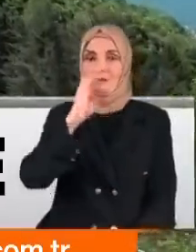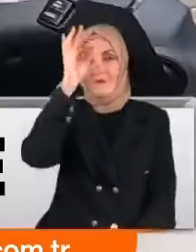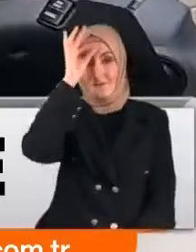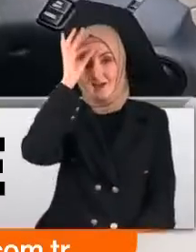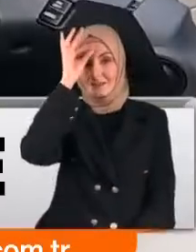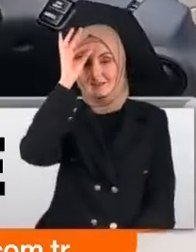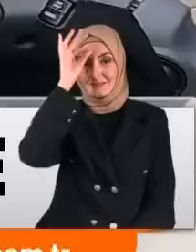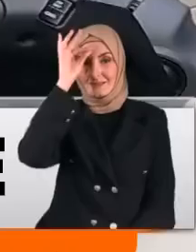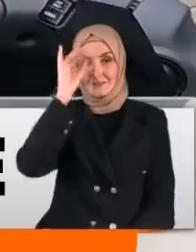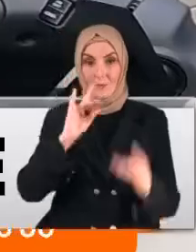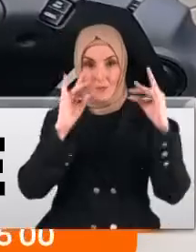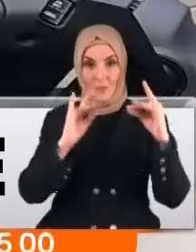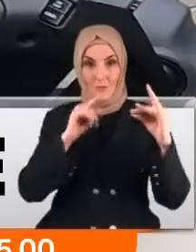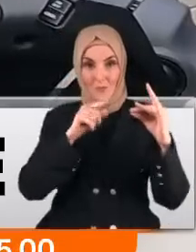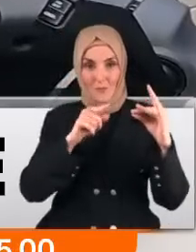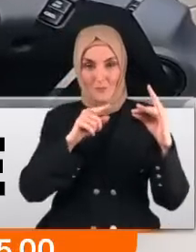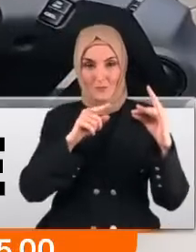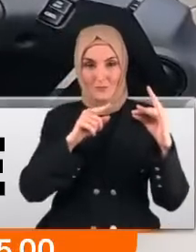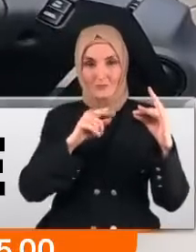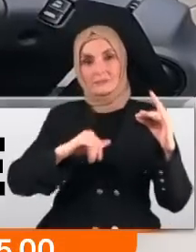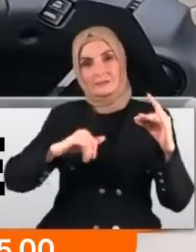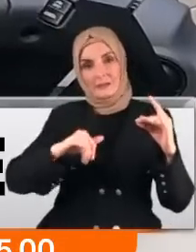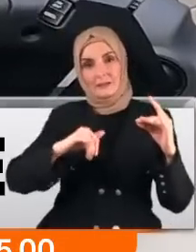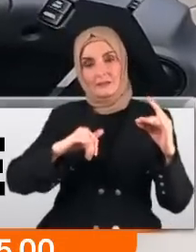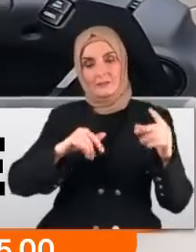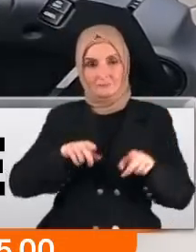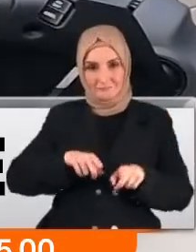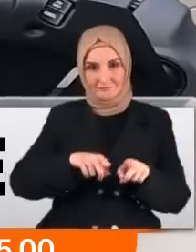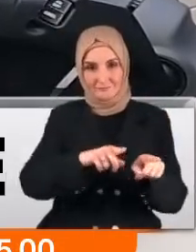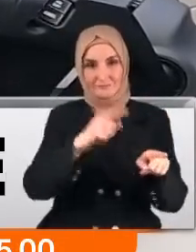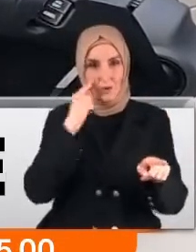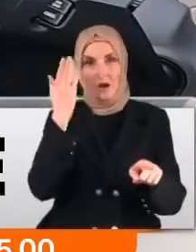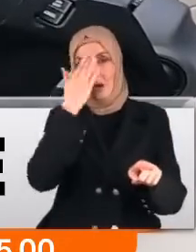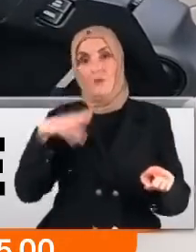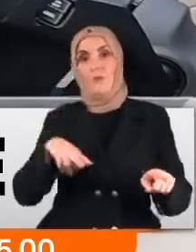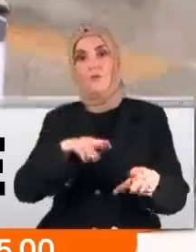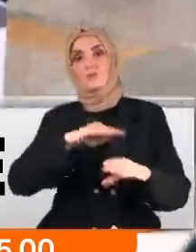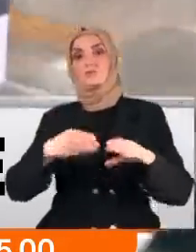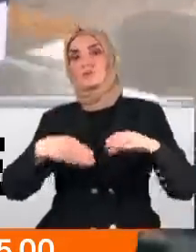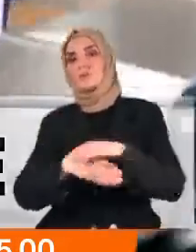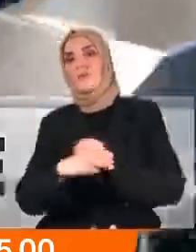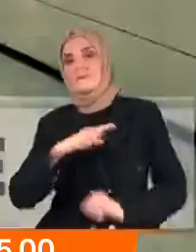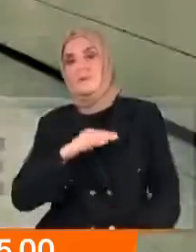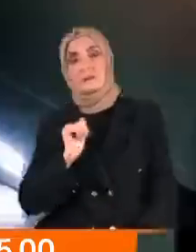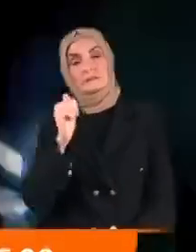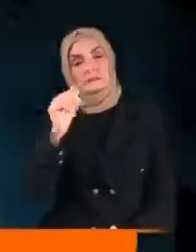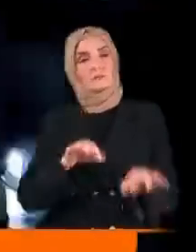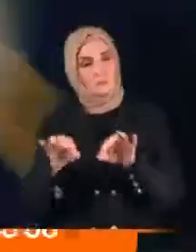Köprüsü'nün güzergahında ona paralel olan karayolu tünelimiz var. Ama o daha ileriki aşamada projelendirilecek.